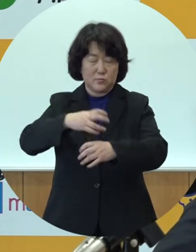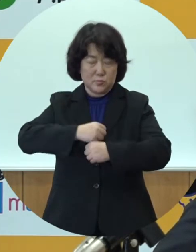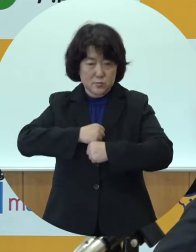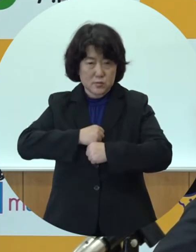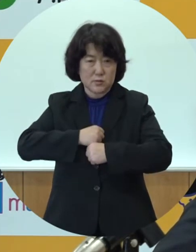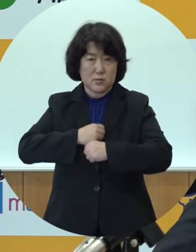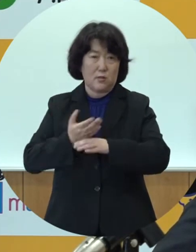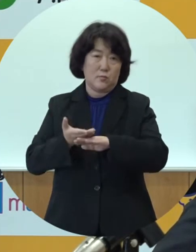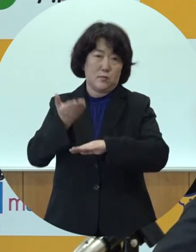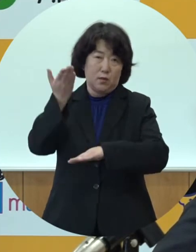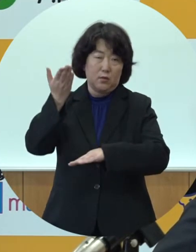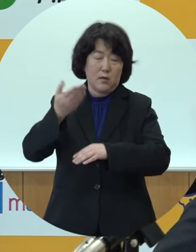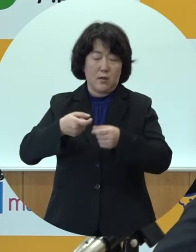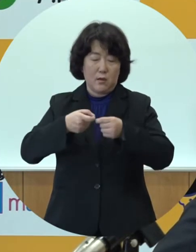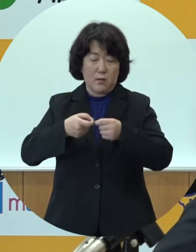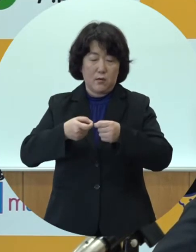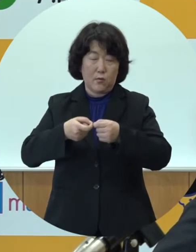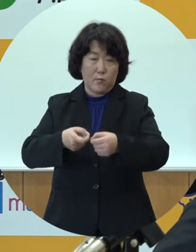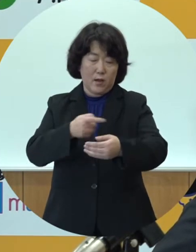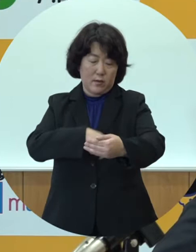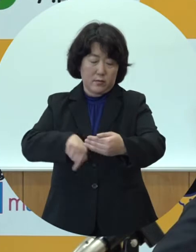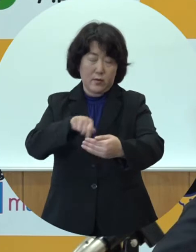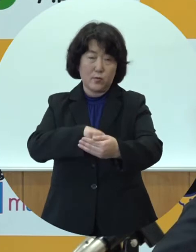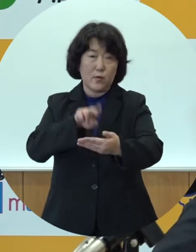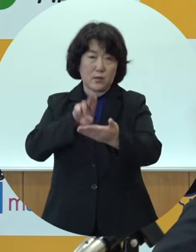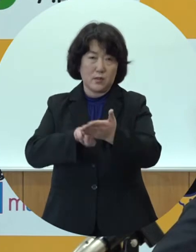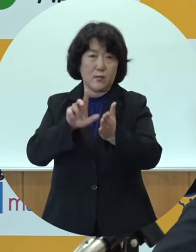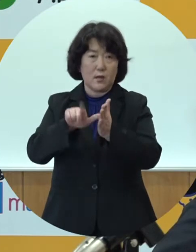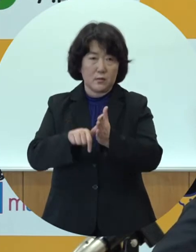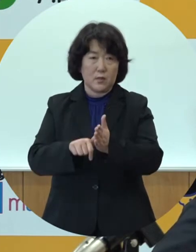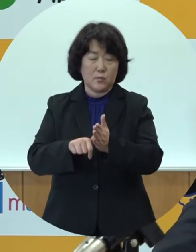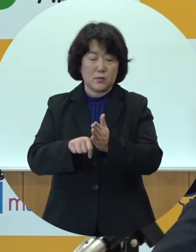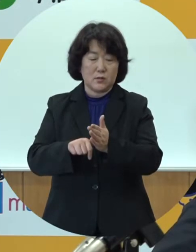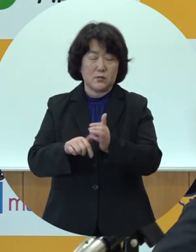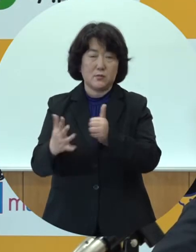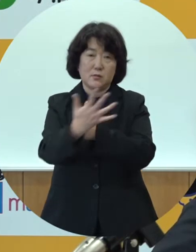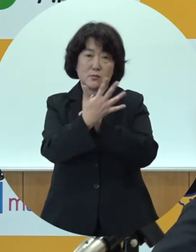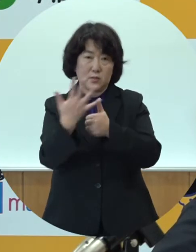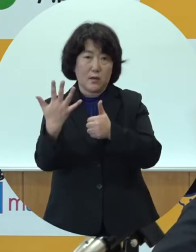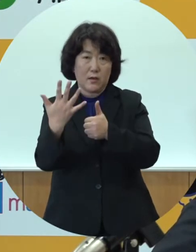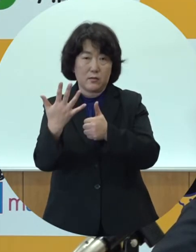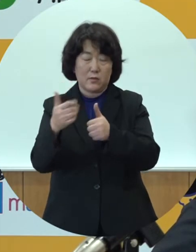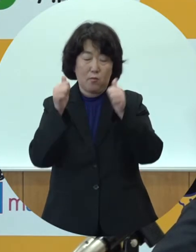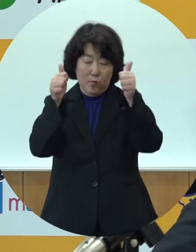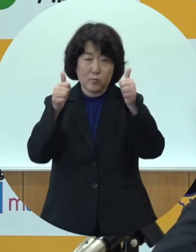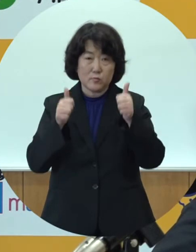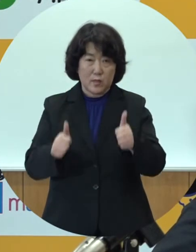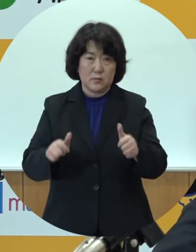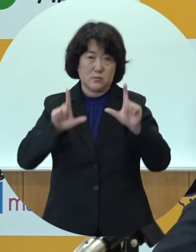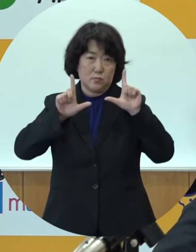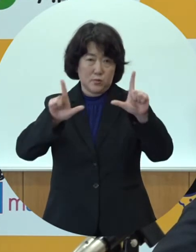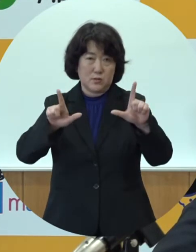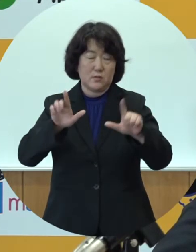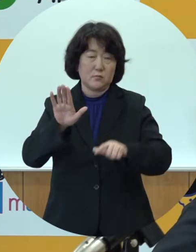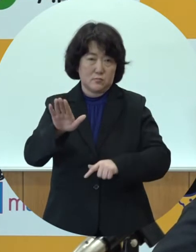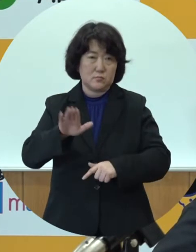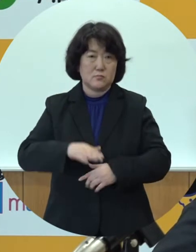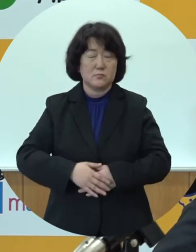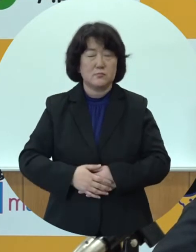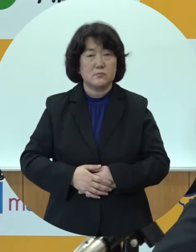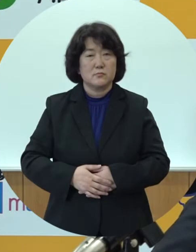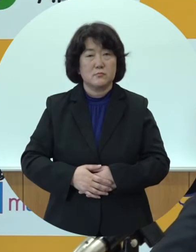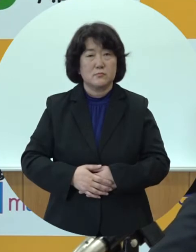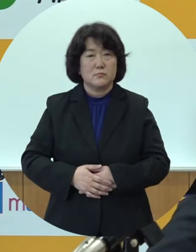しながら、詳細が決まり次第記者会見やホームページ等でお知らせをさせていただきます。